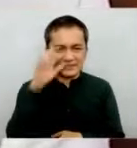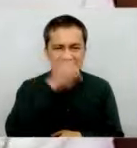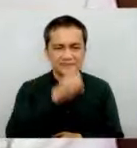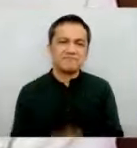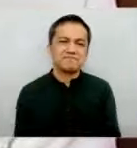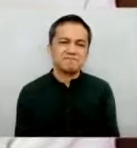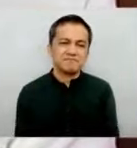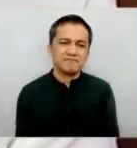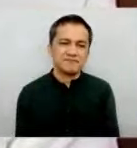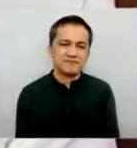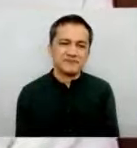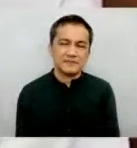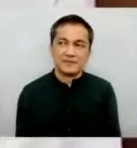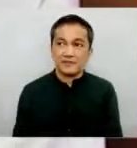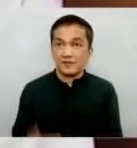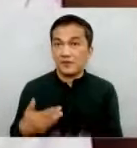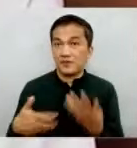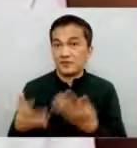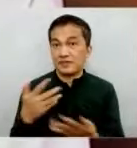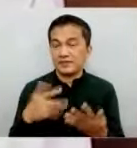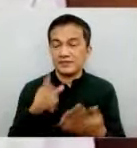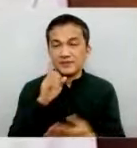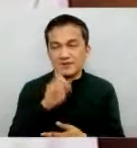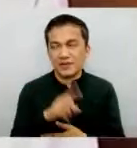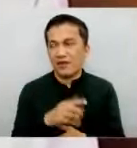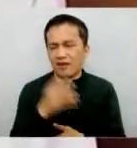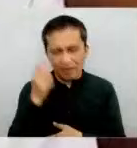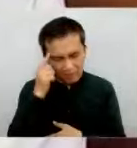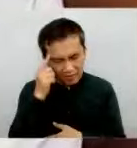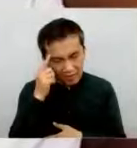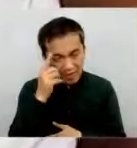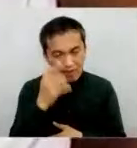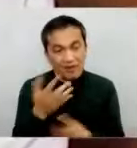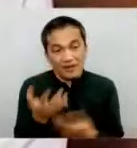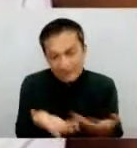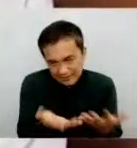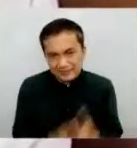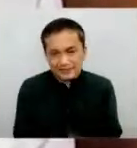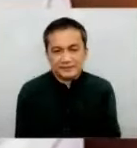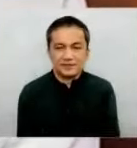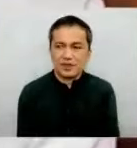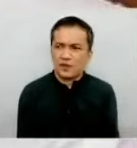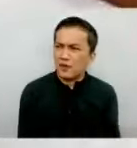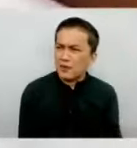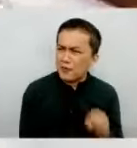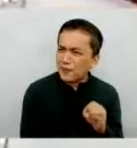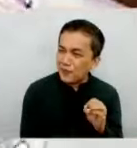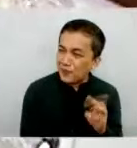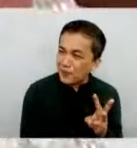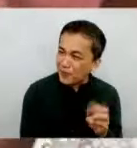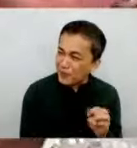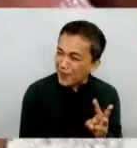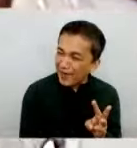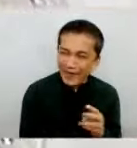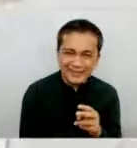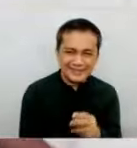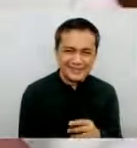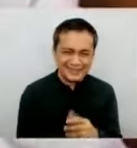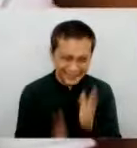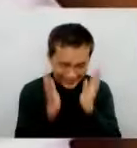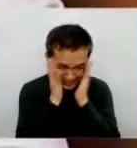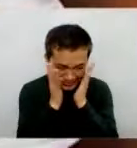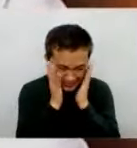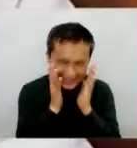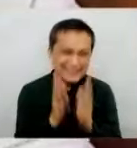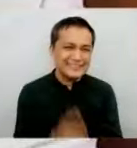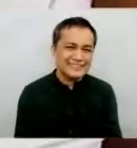we get along lang pala. And, ayun. Wow! Pero, shucks, nakakahiya. Hindi talaga ako. Hindi kasi talaga